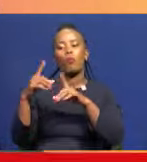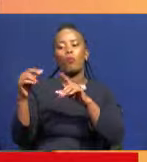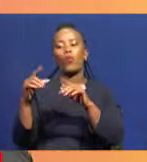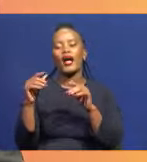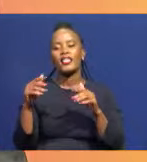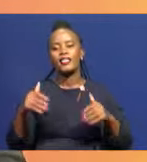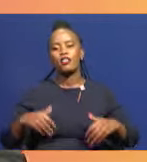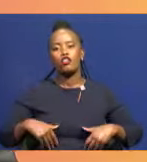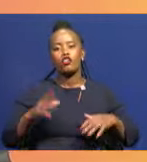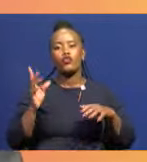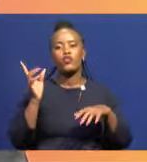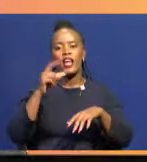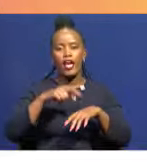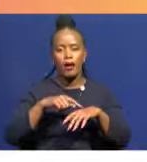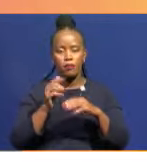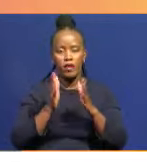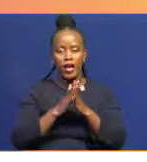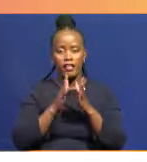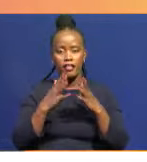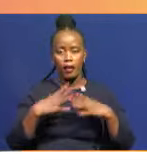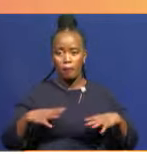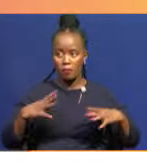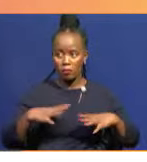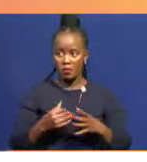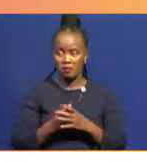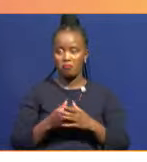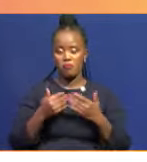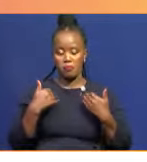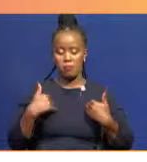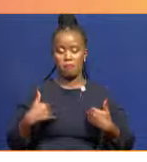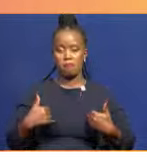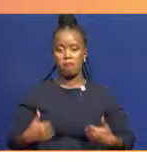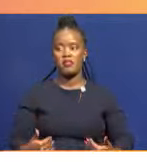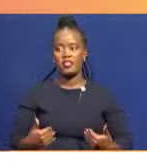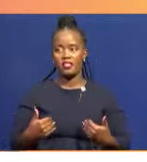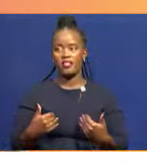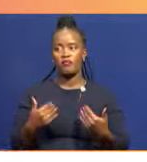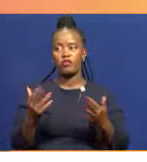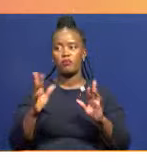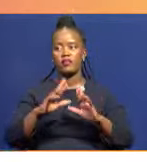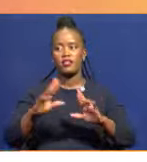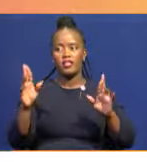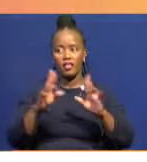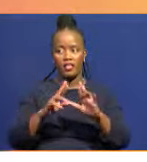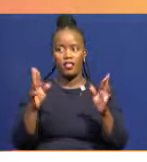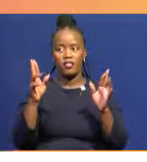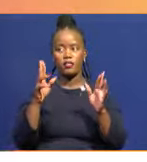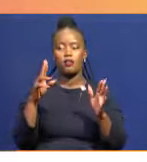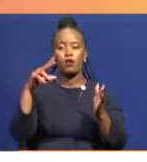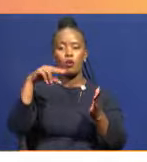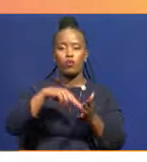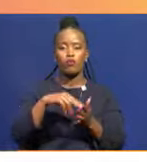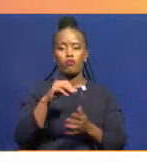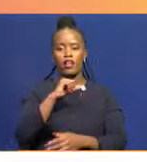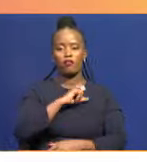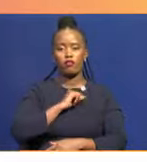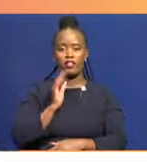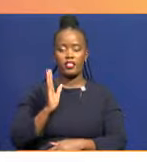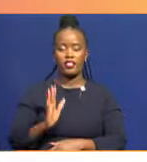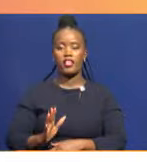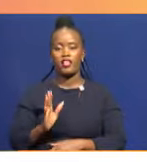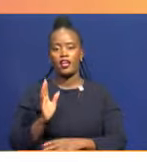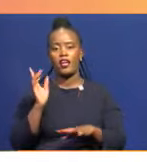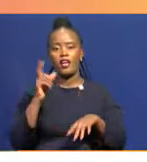na jamii ya Embu kwa jumla, mimi niko hapa nitajitokeza niweze kupigania kiti ya senator Embu County